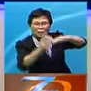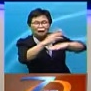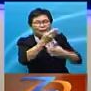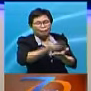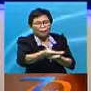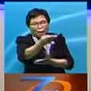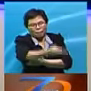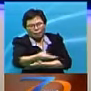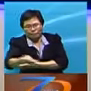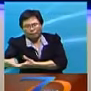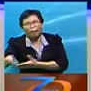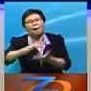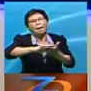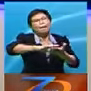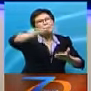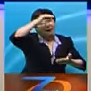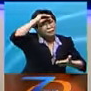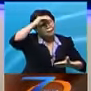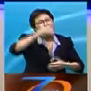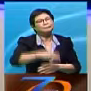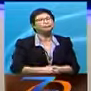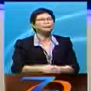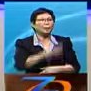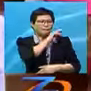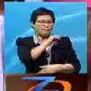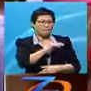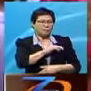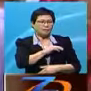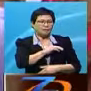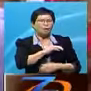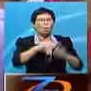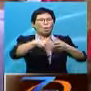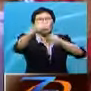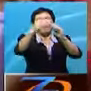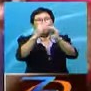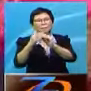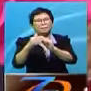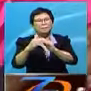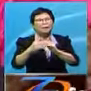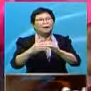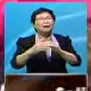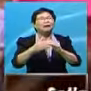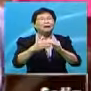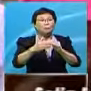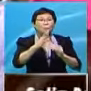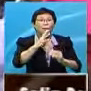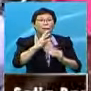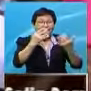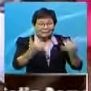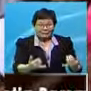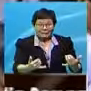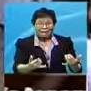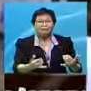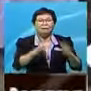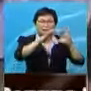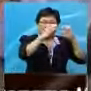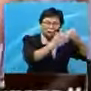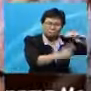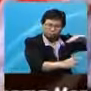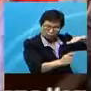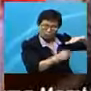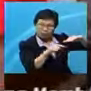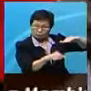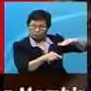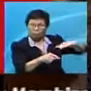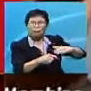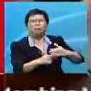membeli peralatan pembelajaran. Menteri Kemajuan Luar Bandar dan Wilayah Datuk Seri Ismail Sabri Yaakob berkata, setakat ini terdapat kelas tabika yang